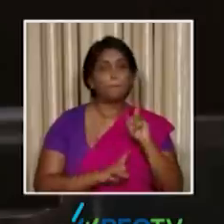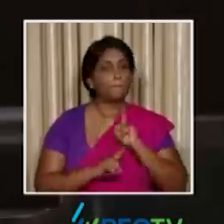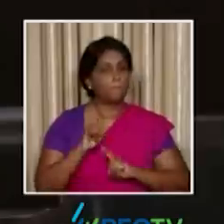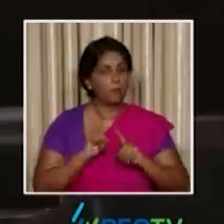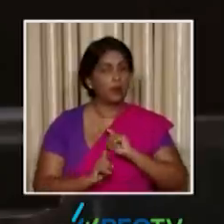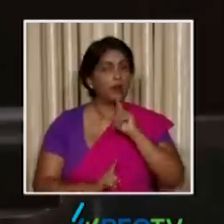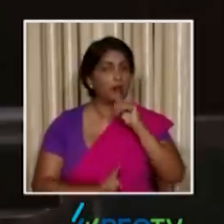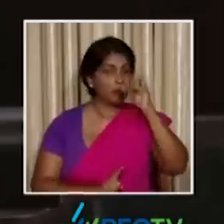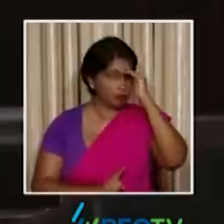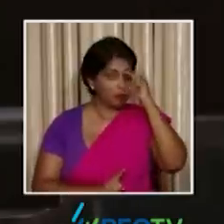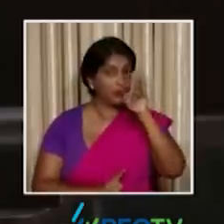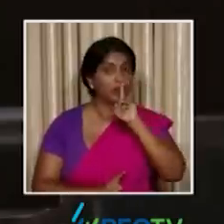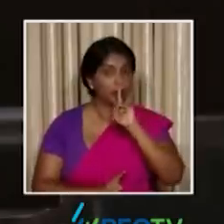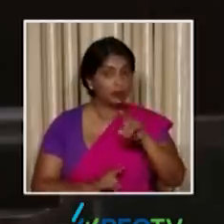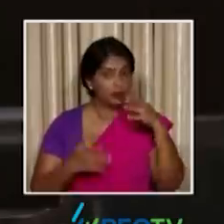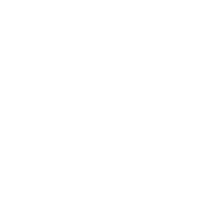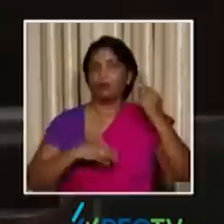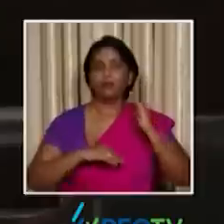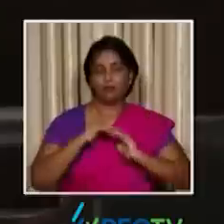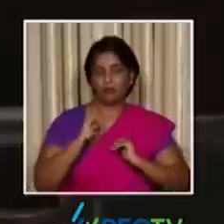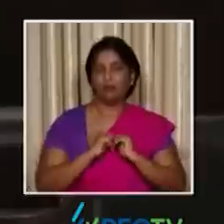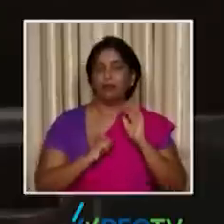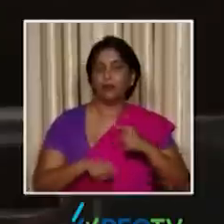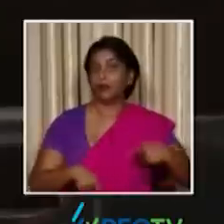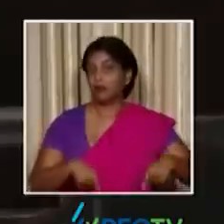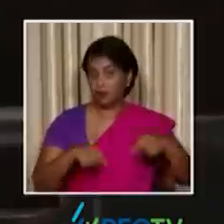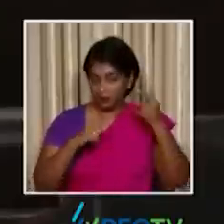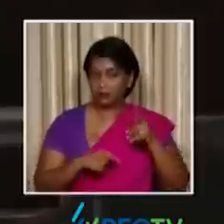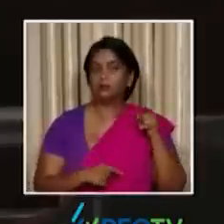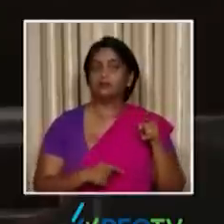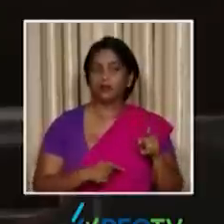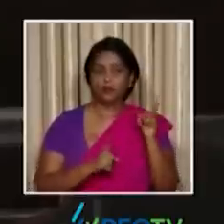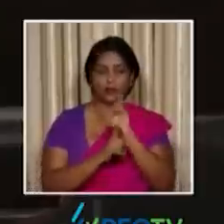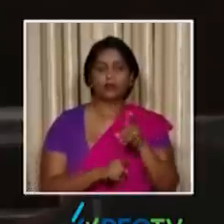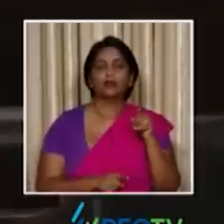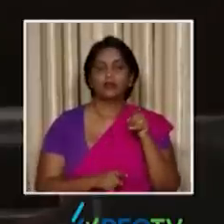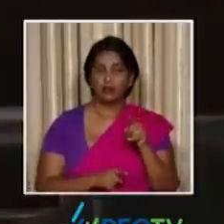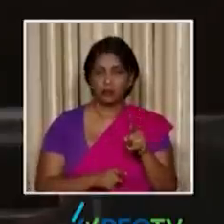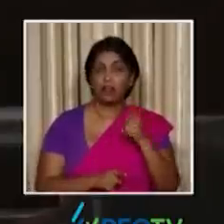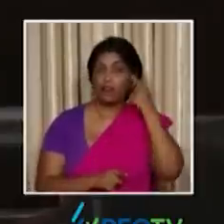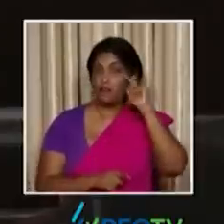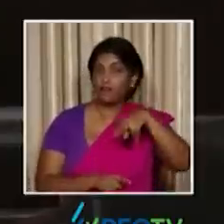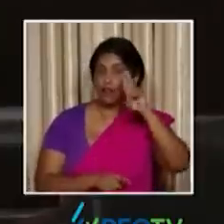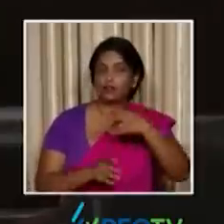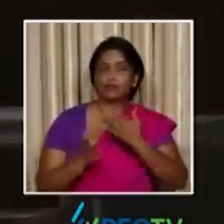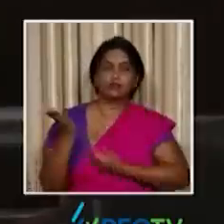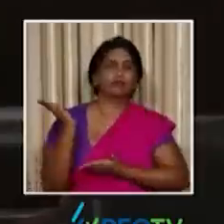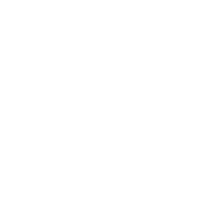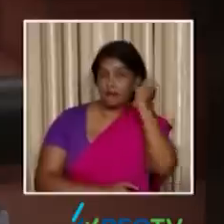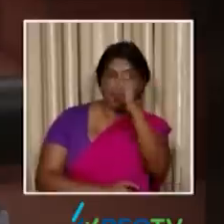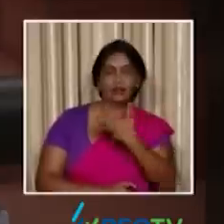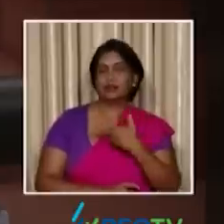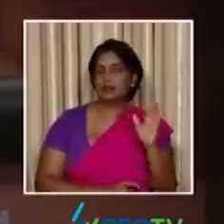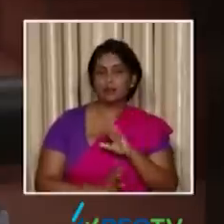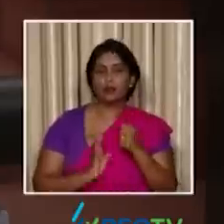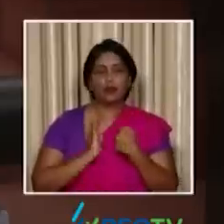නැහැ. කතානායකතුමා තීන්දුවක් දුන්නම ඒක තීන්දුවක්. චැලෙන්ජ් කරනවා කරන්න තියෙන එකම ඔබතුමාට විශ්වාසමන් යෝජනා කියන එක පමණයි.